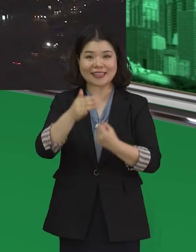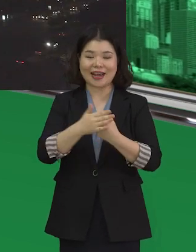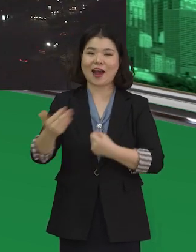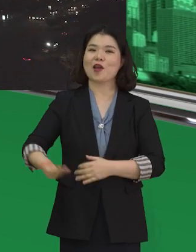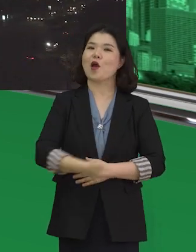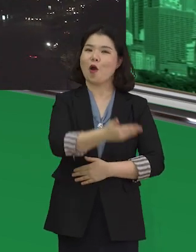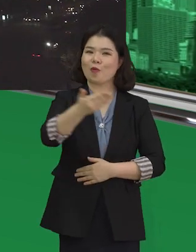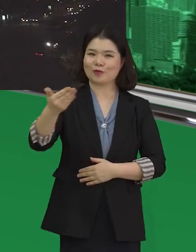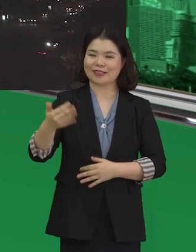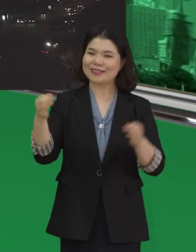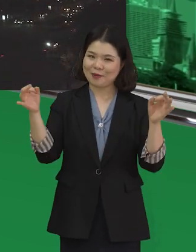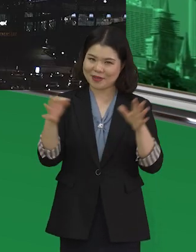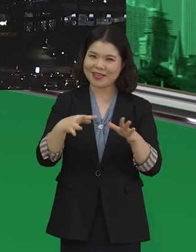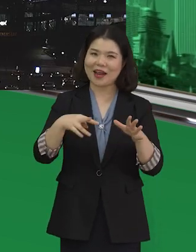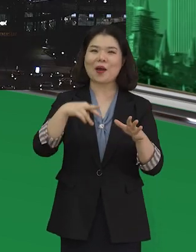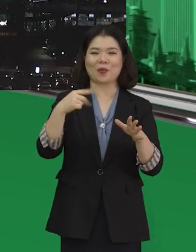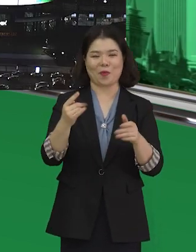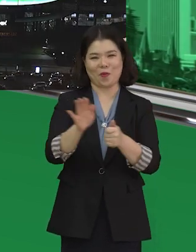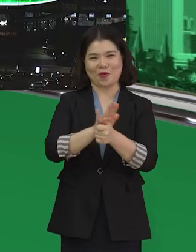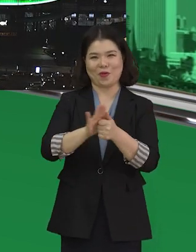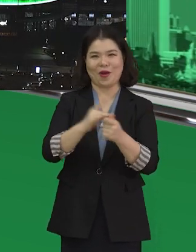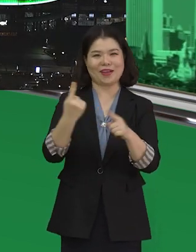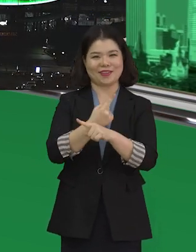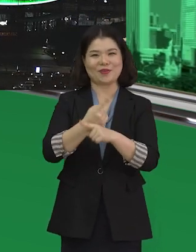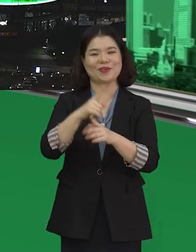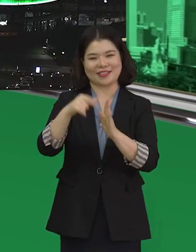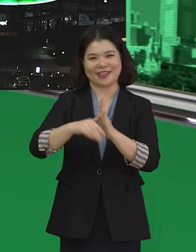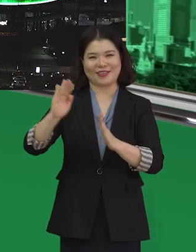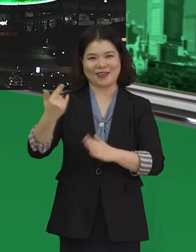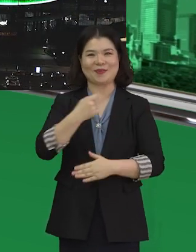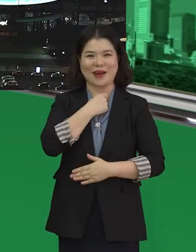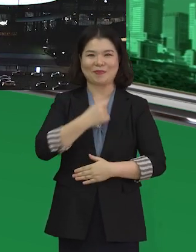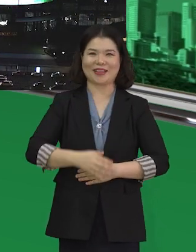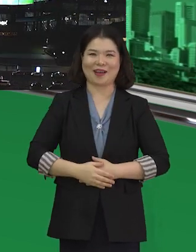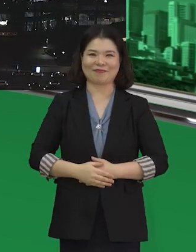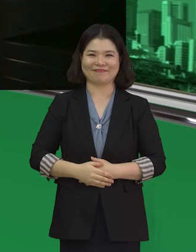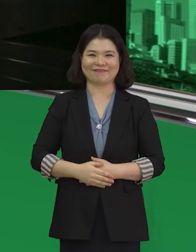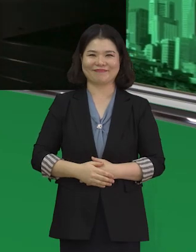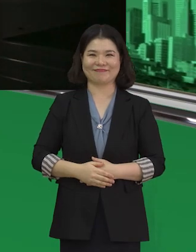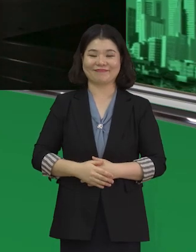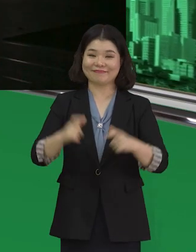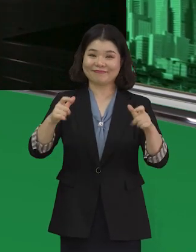구민 여러분들께 잠시나마 위로와 힐링의 시간이 되기를 바랍니다.